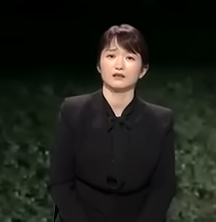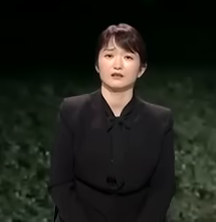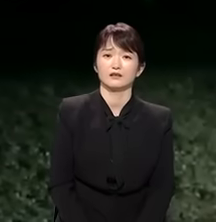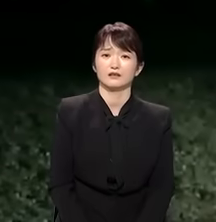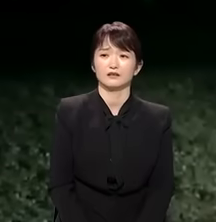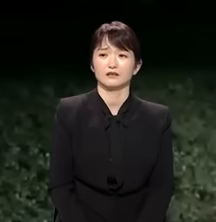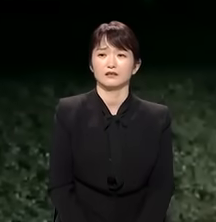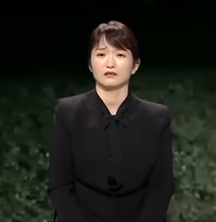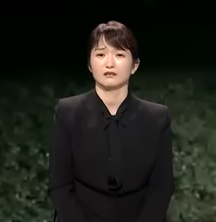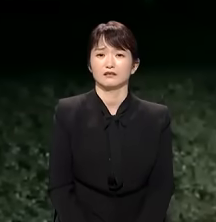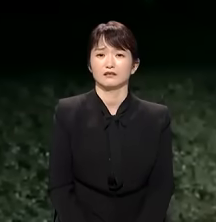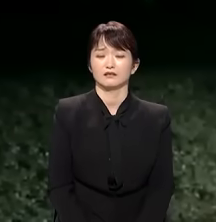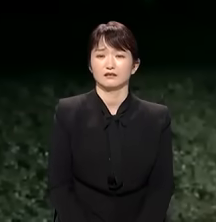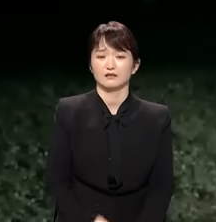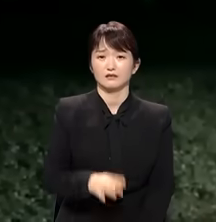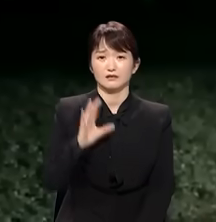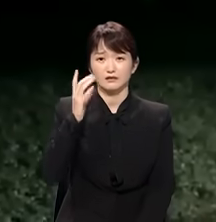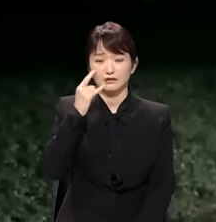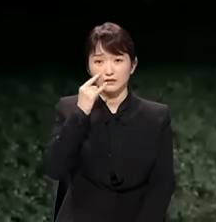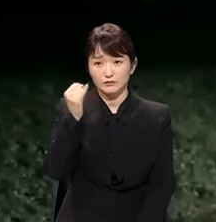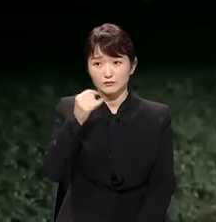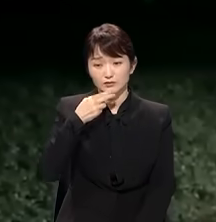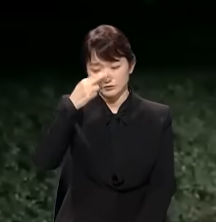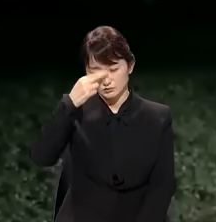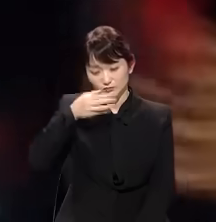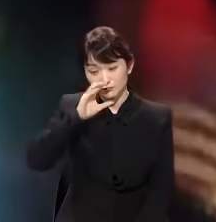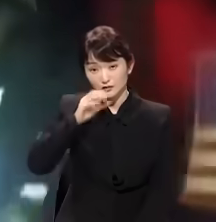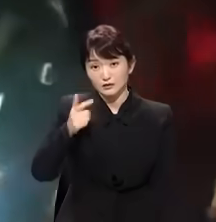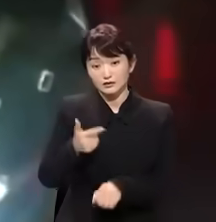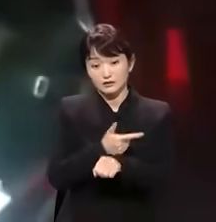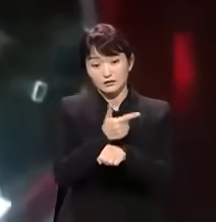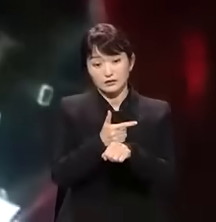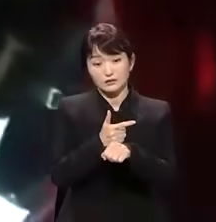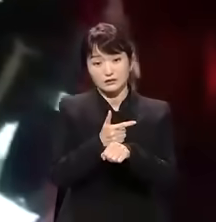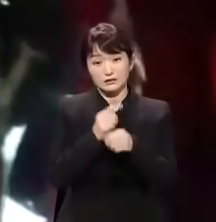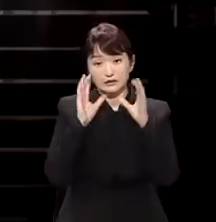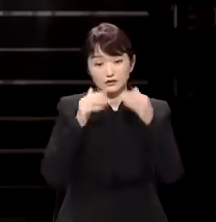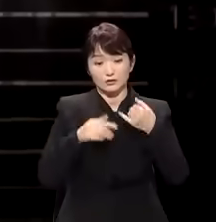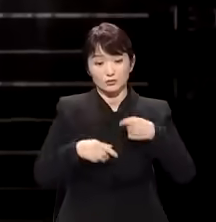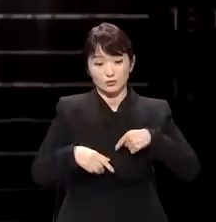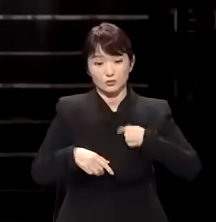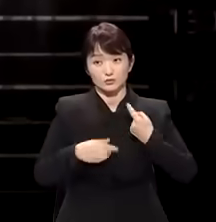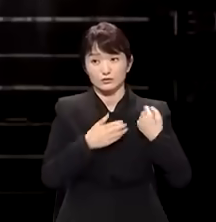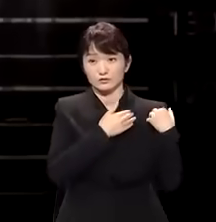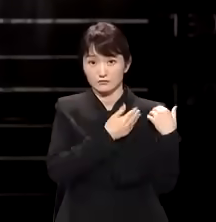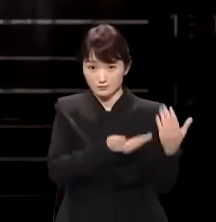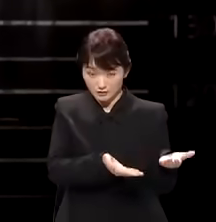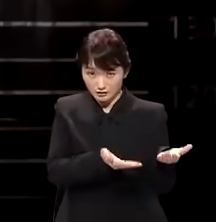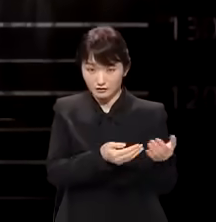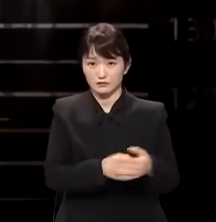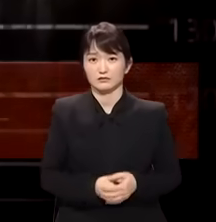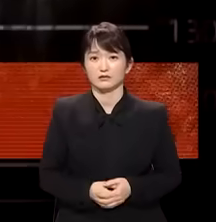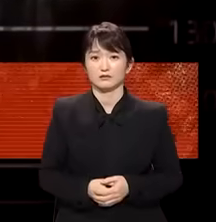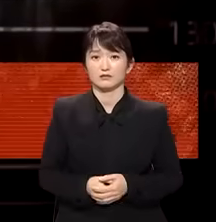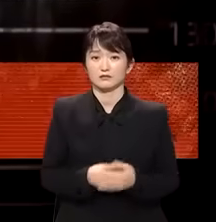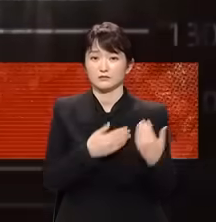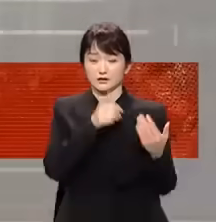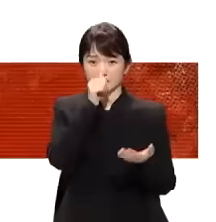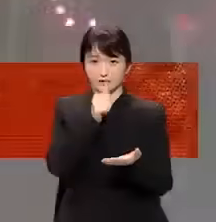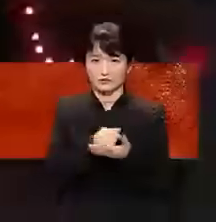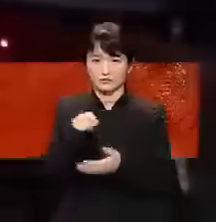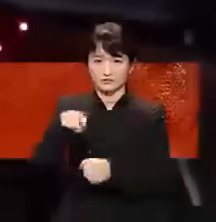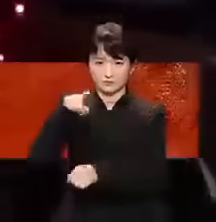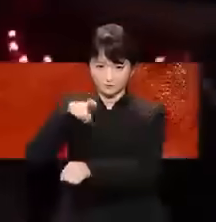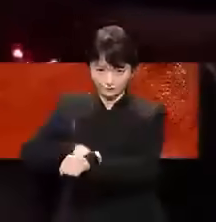네 아유 세네요 아이 엄마는 술을 마신다는 이유로 여섯 시간이나 아이를 홀러 뒀던 겁니다 아이 엄마는 아이를 방치한 혐의로 현장에서 체포